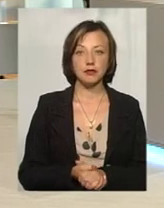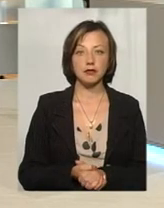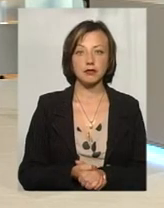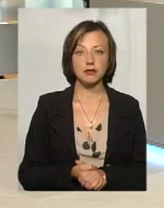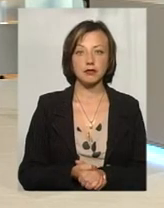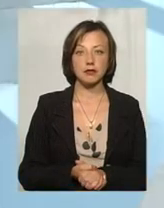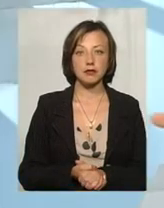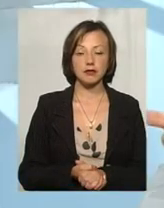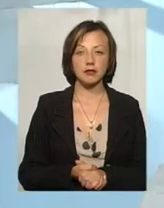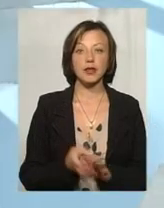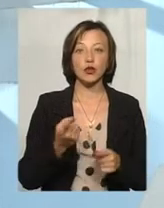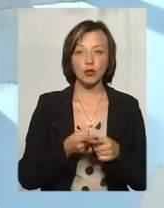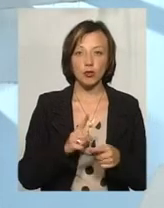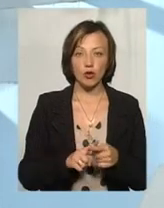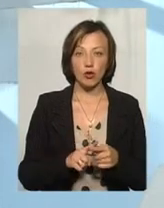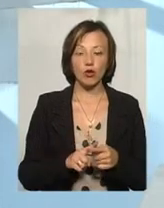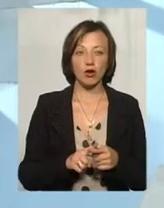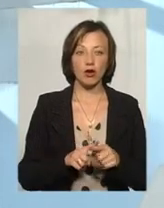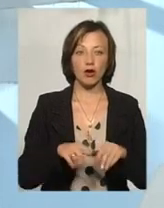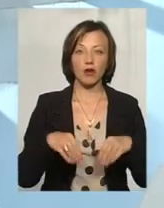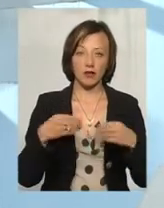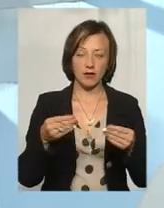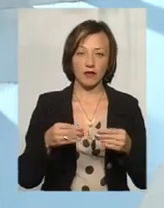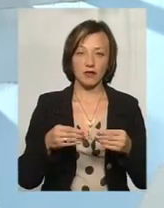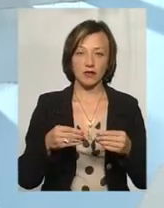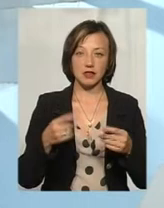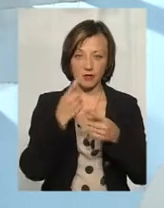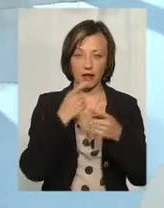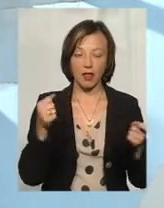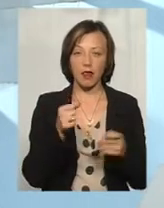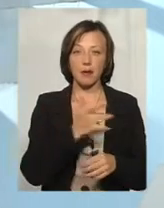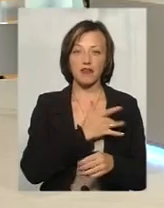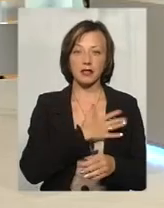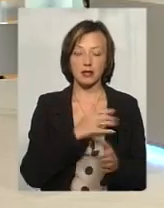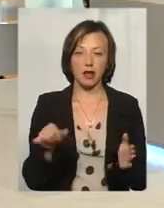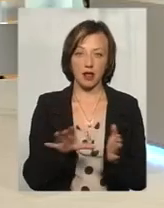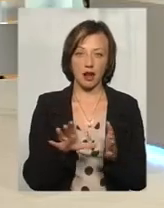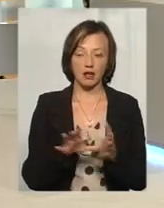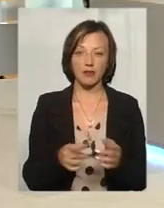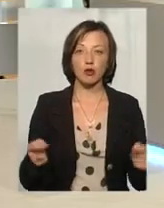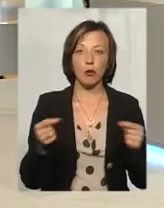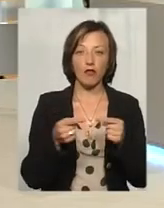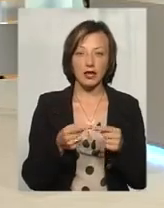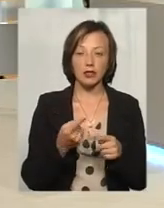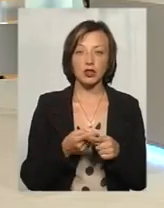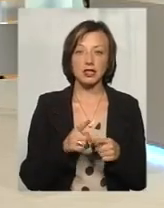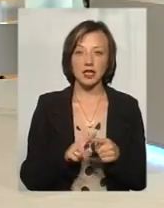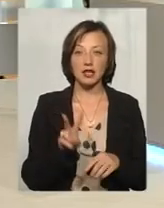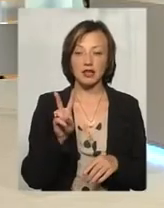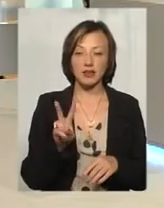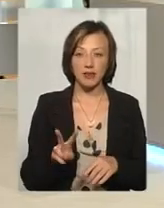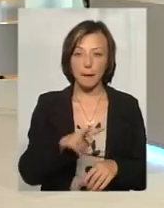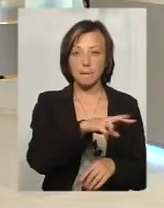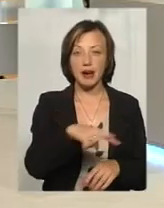А тому і виставлена на приватизацію енергетика. Відповідно, це дві